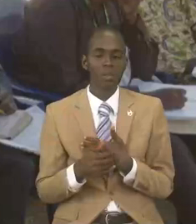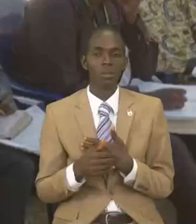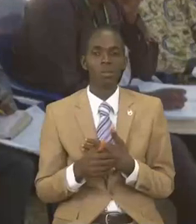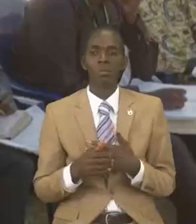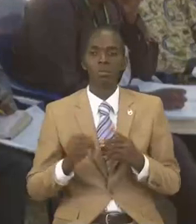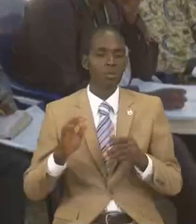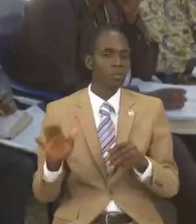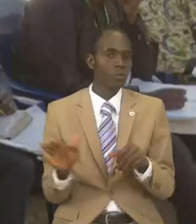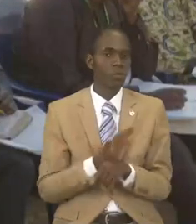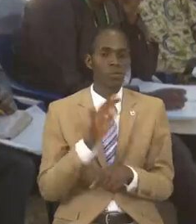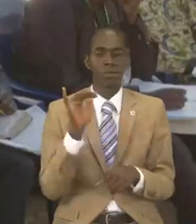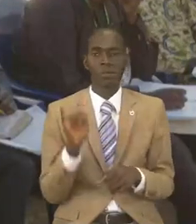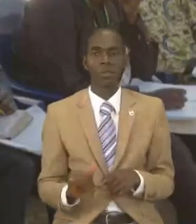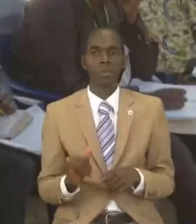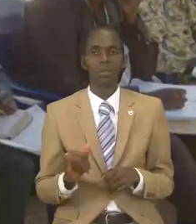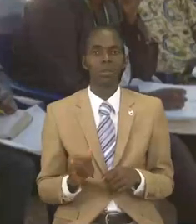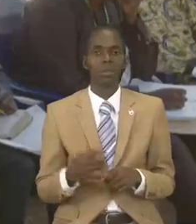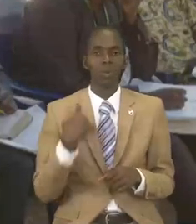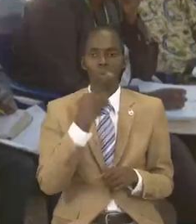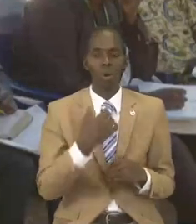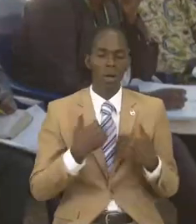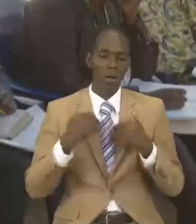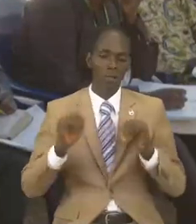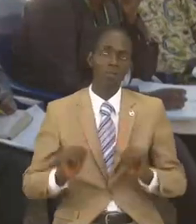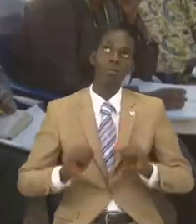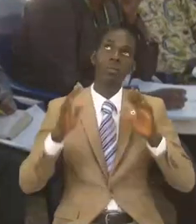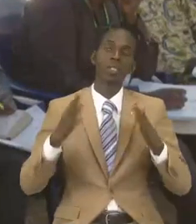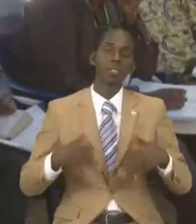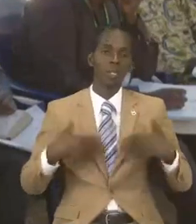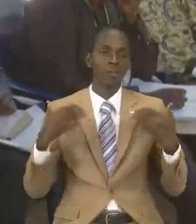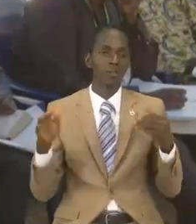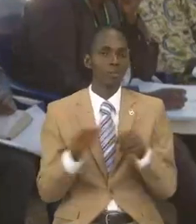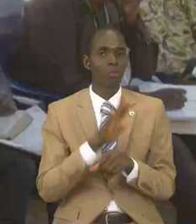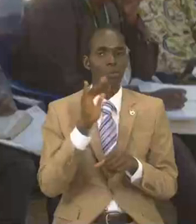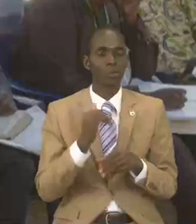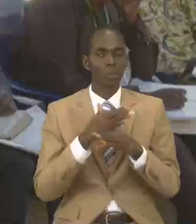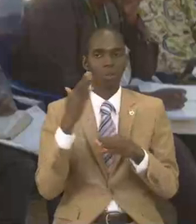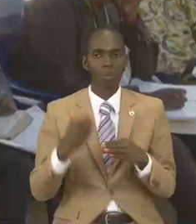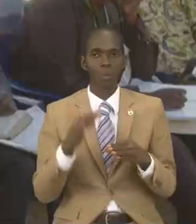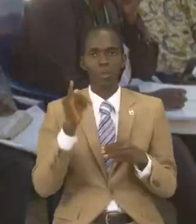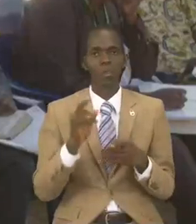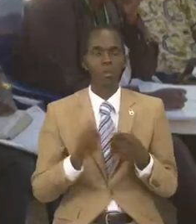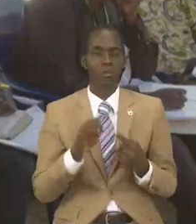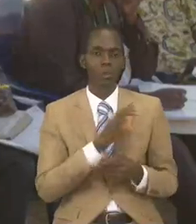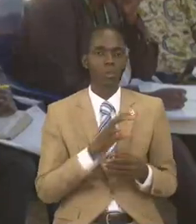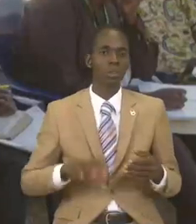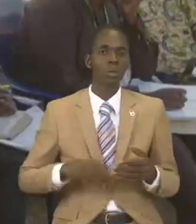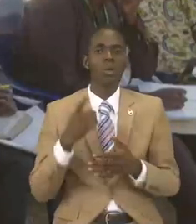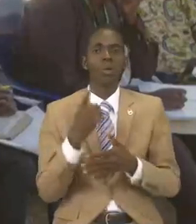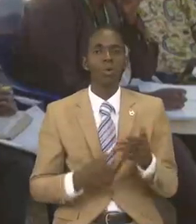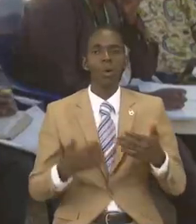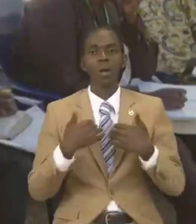sans interruption, ils ont donné leur vie à Christ. Qu'est-ce qu'ils ont fait?